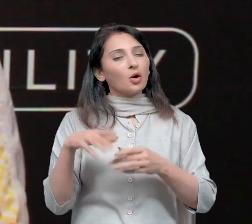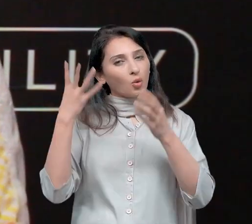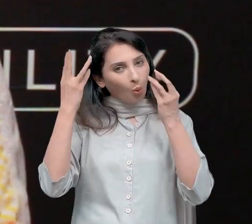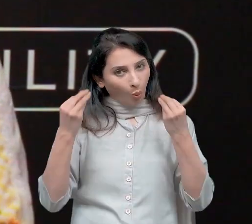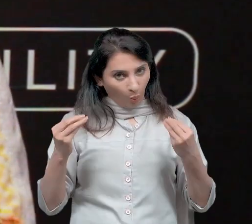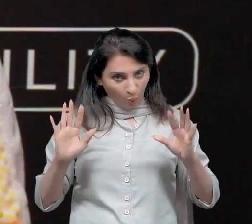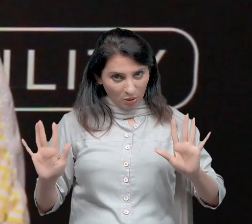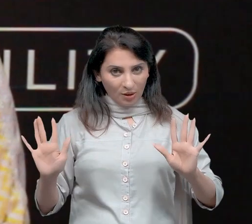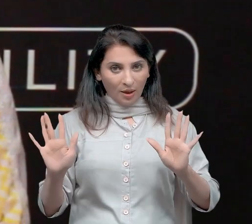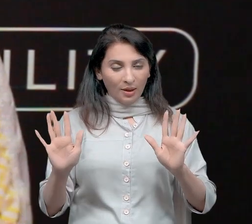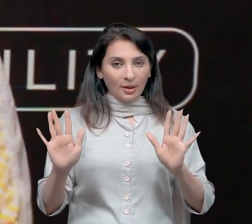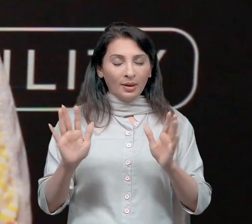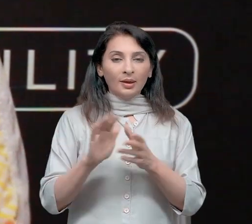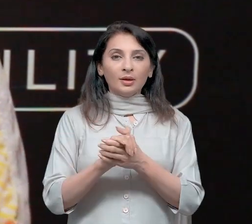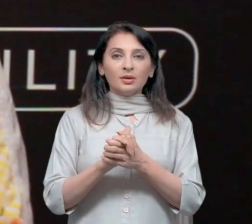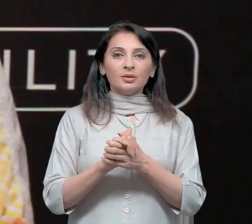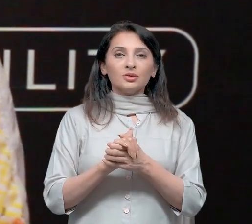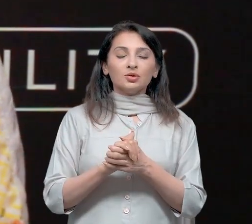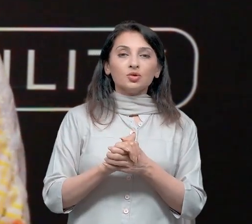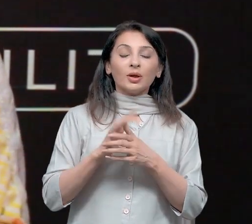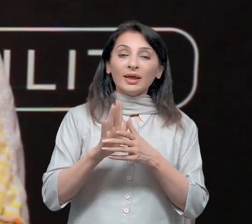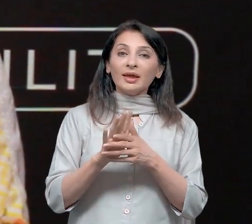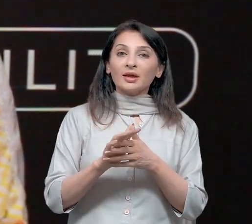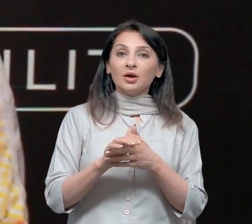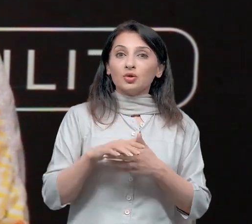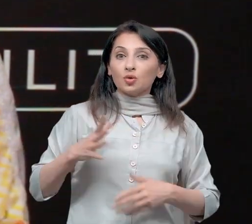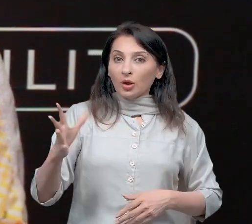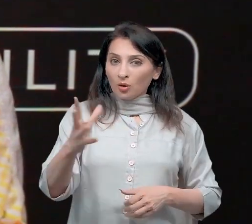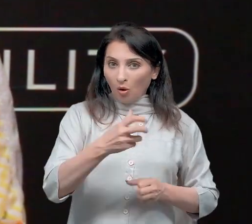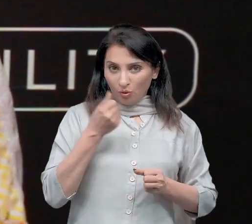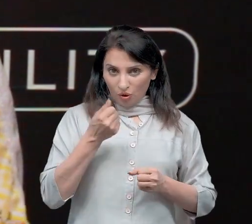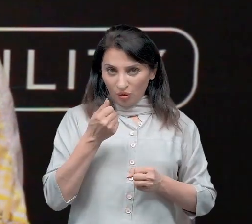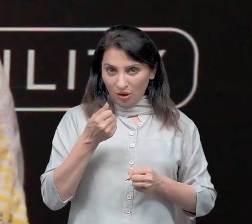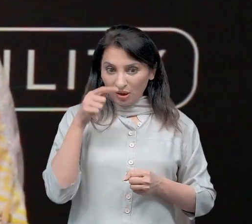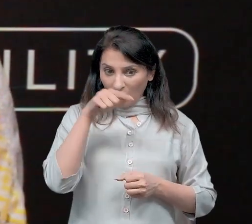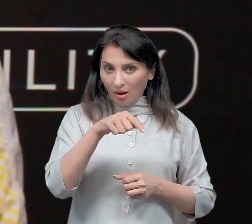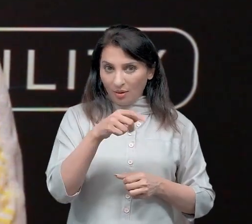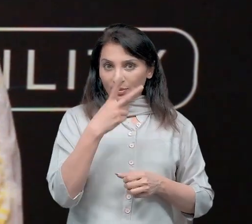جو ایک اپرچونٹی ہے. ہاں there are certain issues جیسے